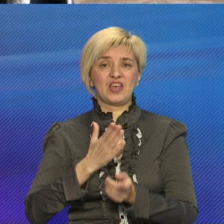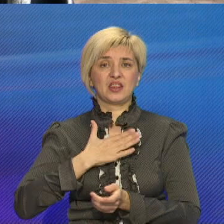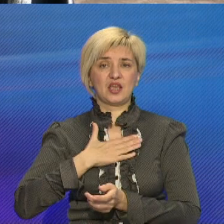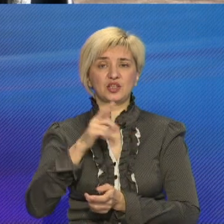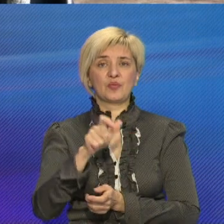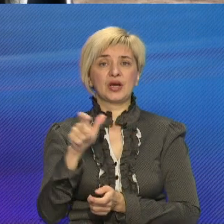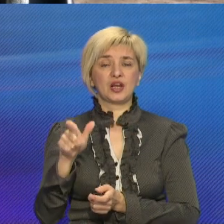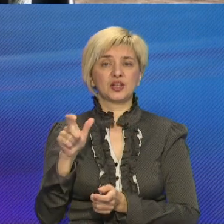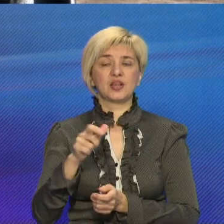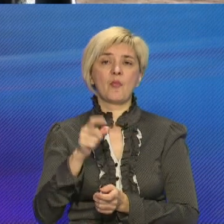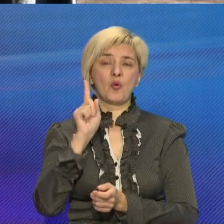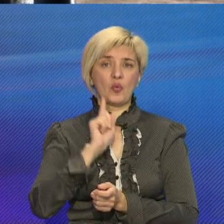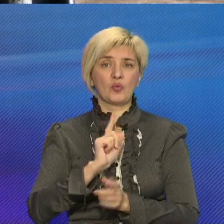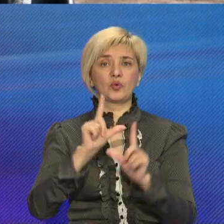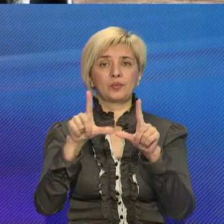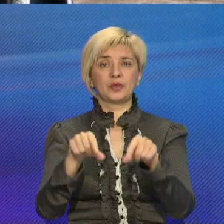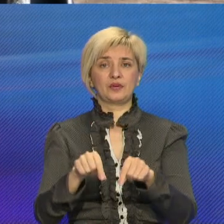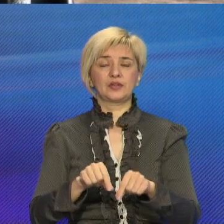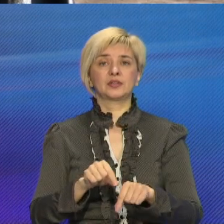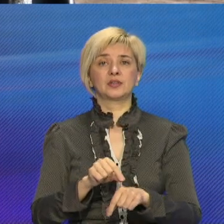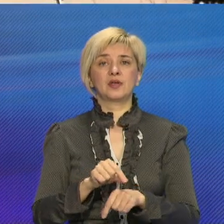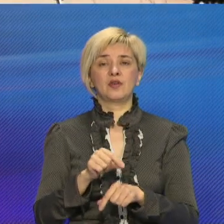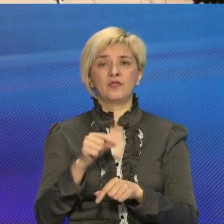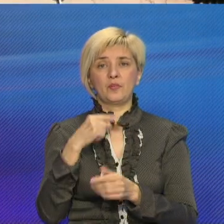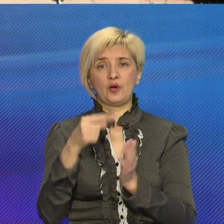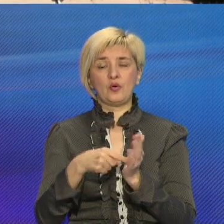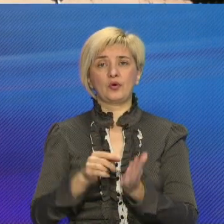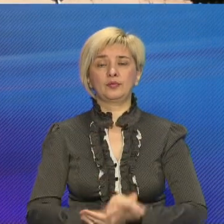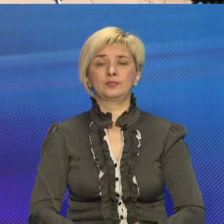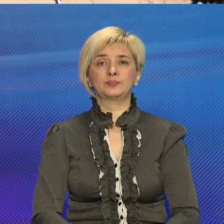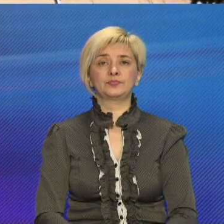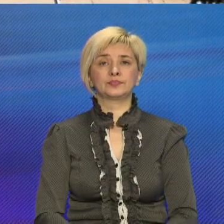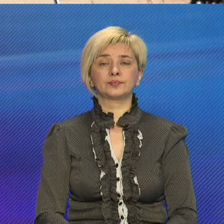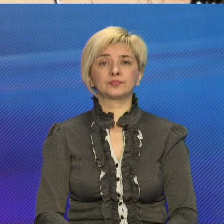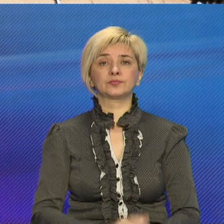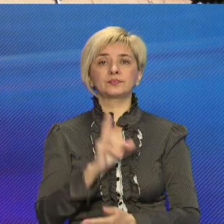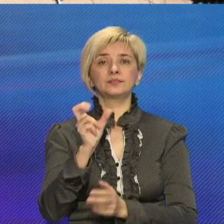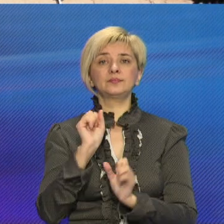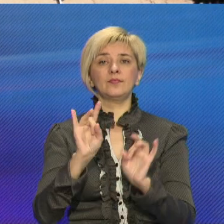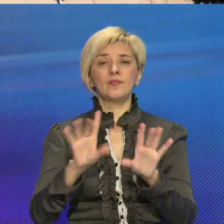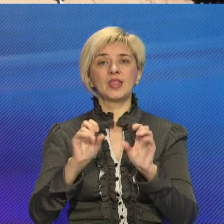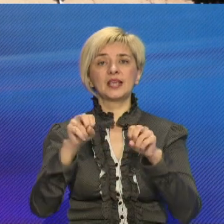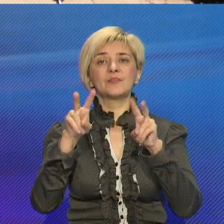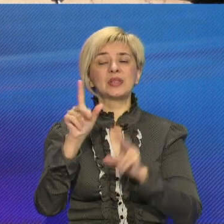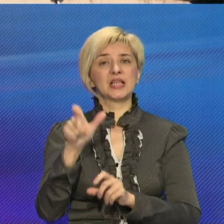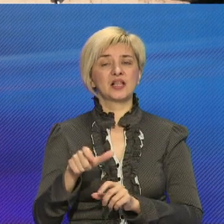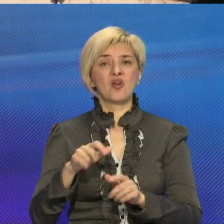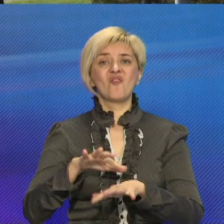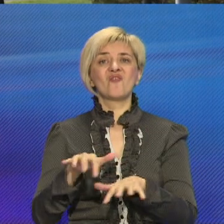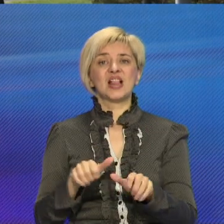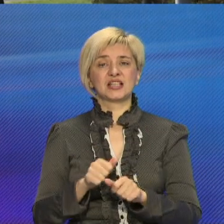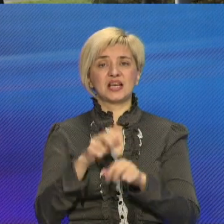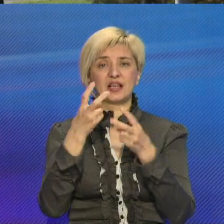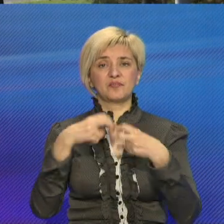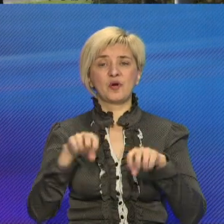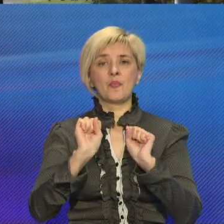максимально комфортно добираться в ту или иную точку города. Як рассказали специалисты, уладами разглядается